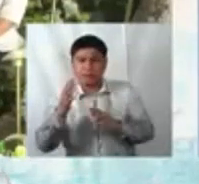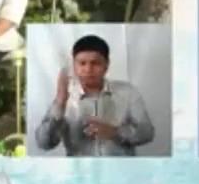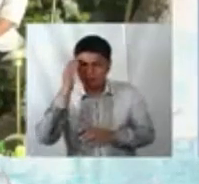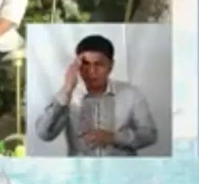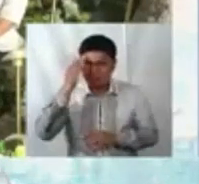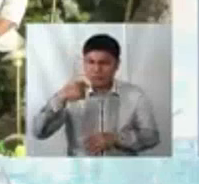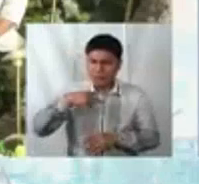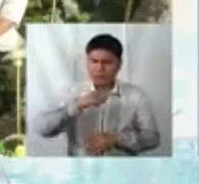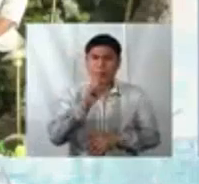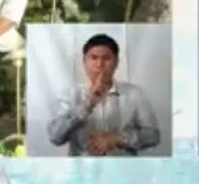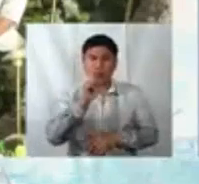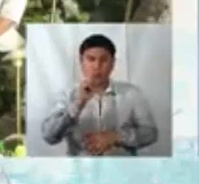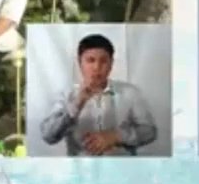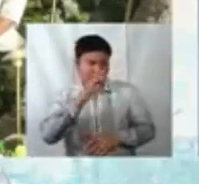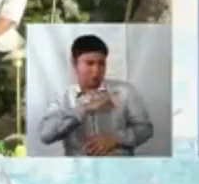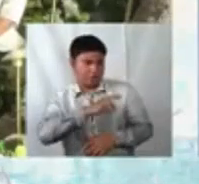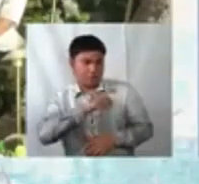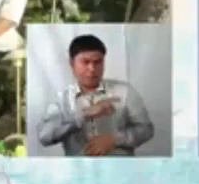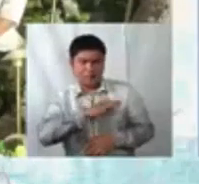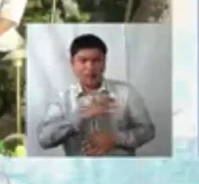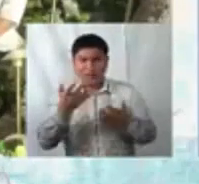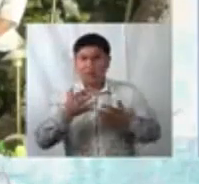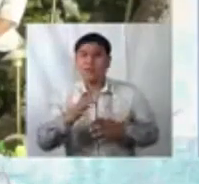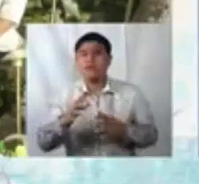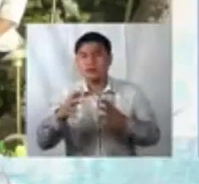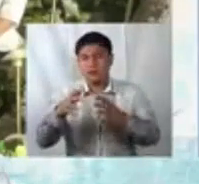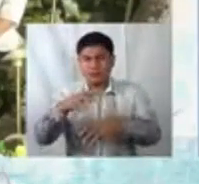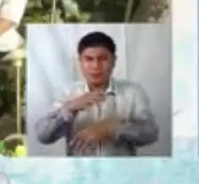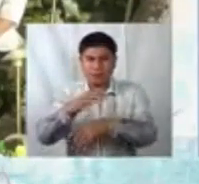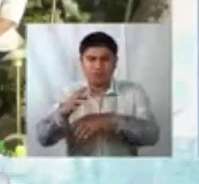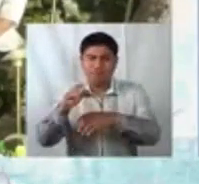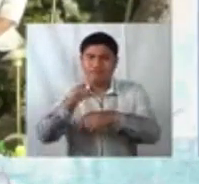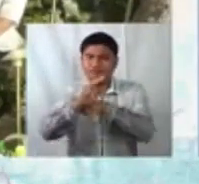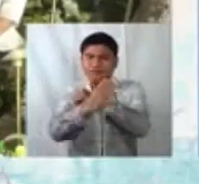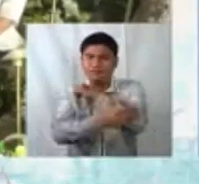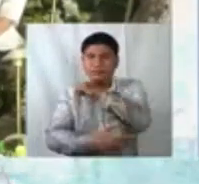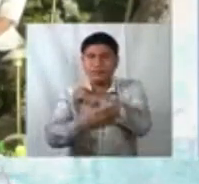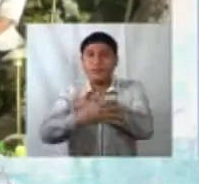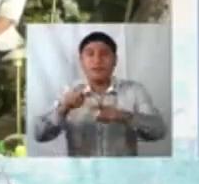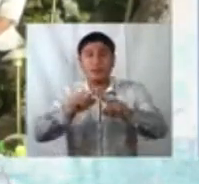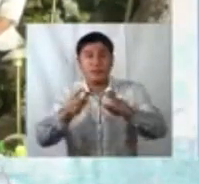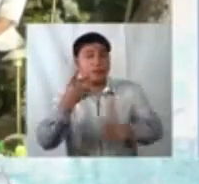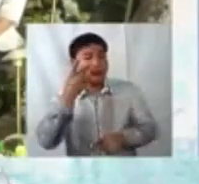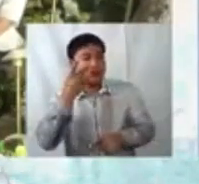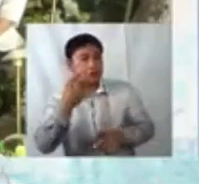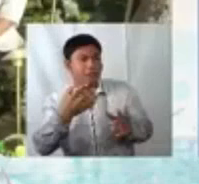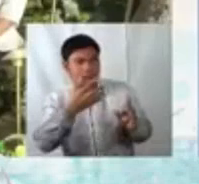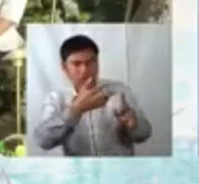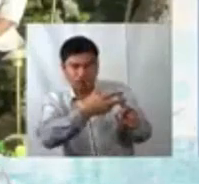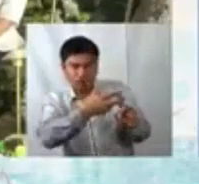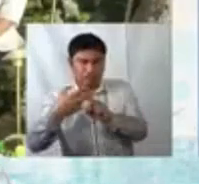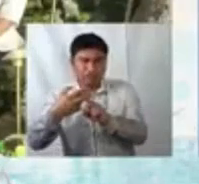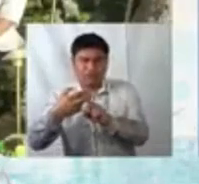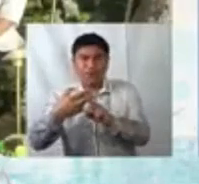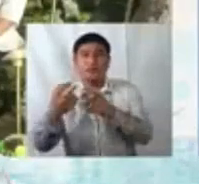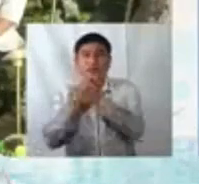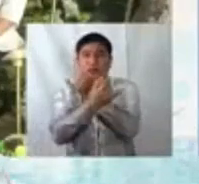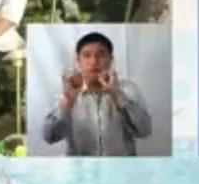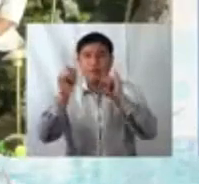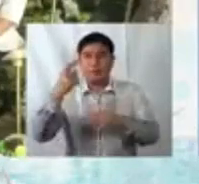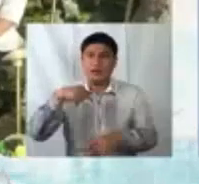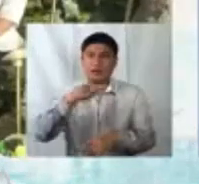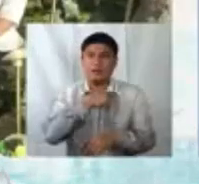kontribusyon sa ating bansa. Pero kailangan natin makita na inagaw nila yung independensya natin. Ano?